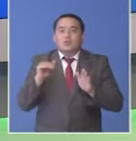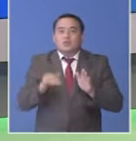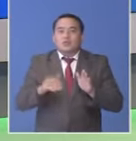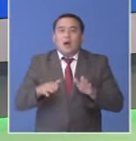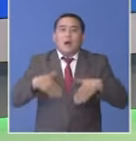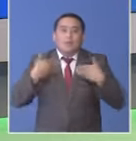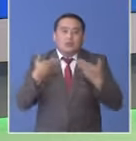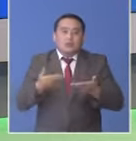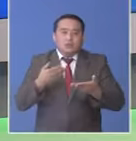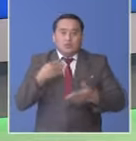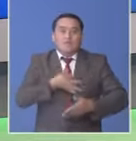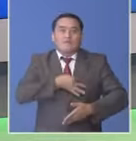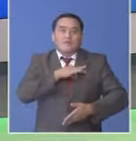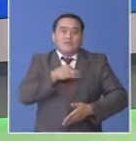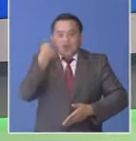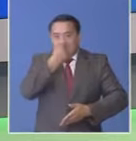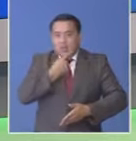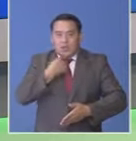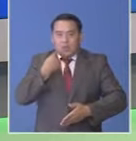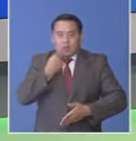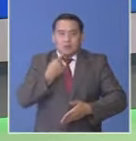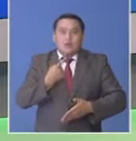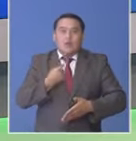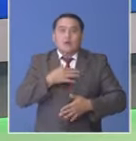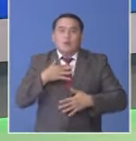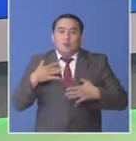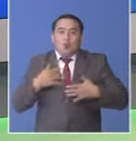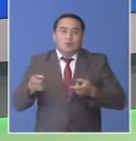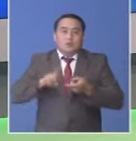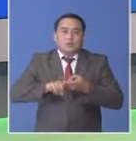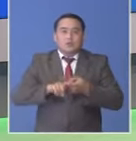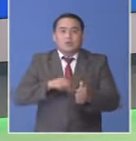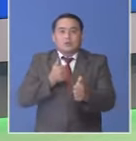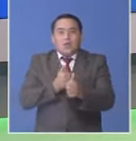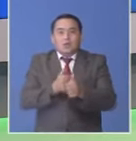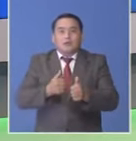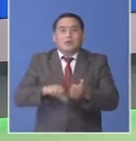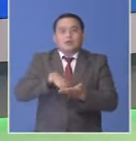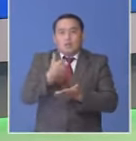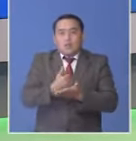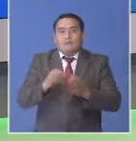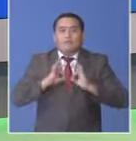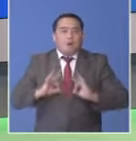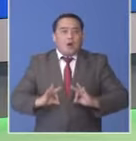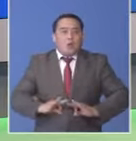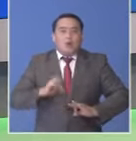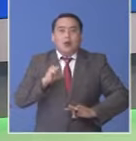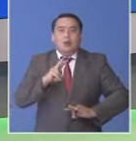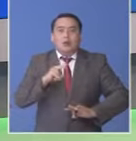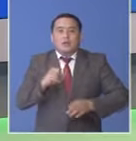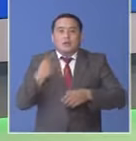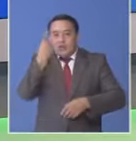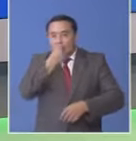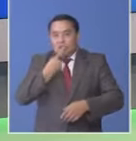и юридических лиц. Это довольно немало, в связи с чем заместитель генерального прокурора страны Андрей Кравченко проводит личный